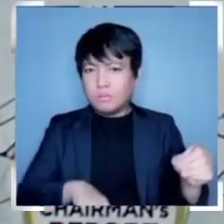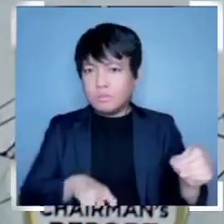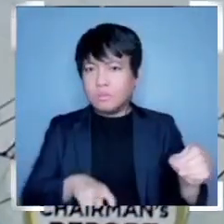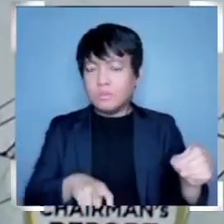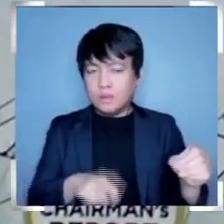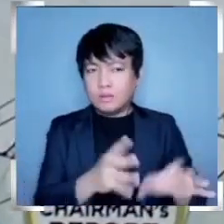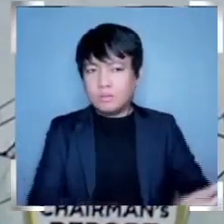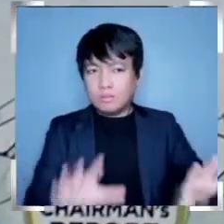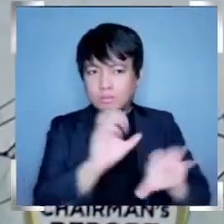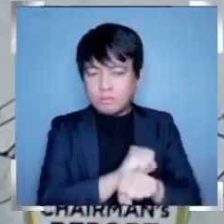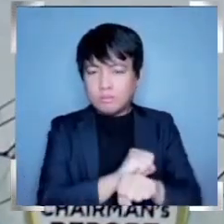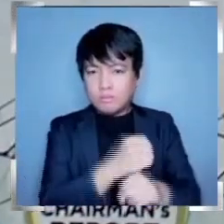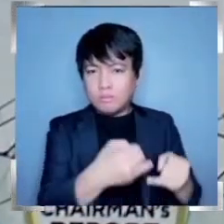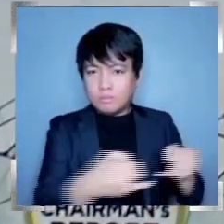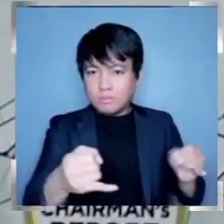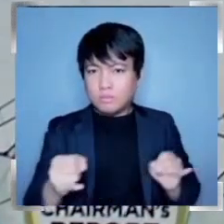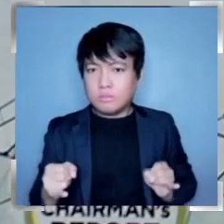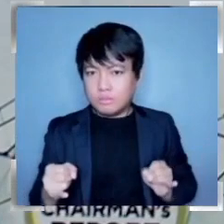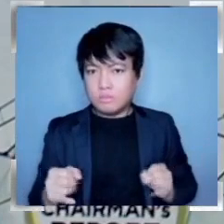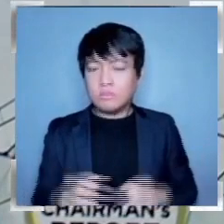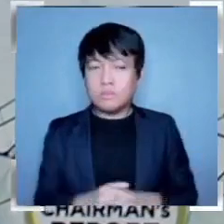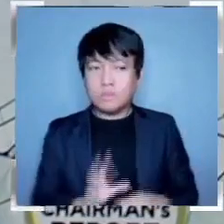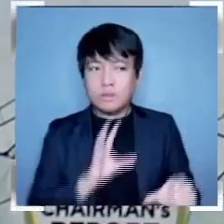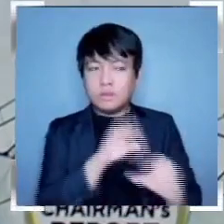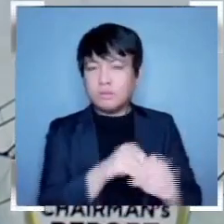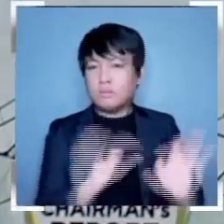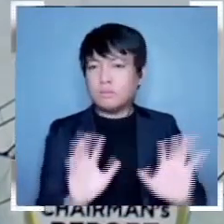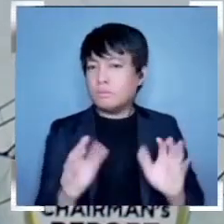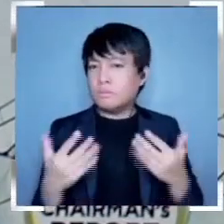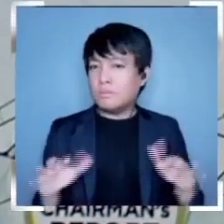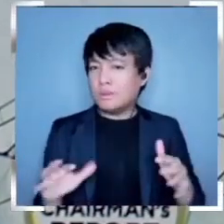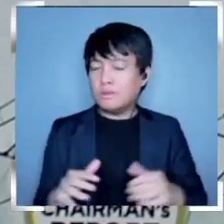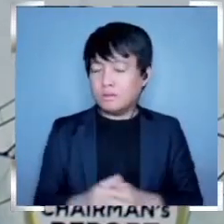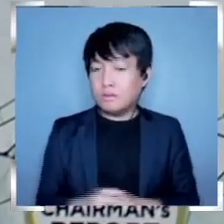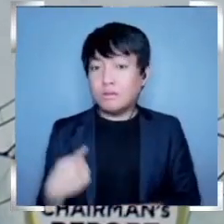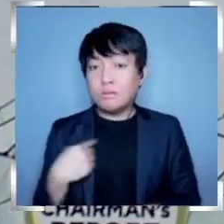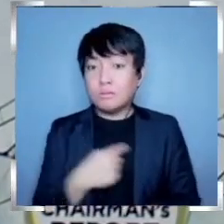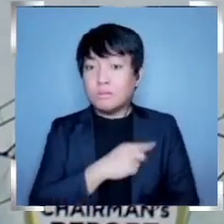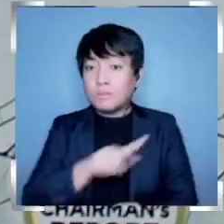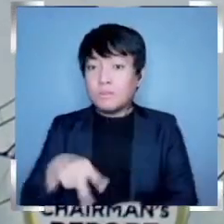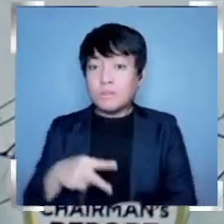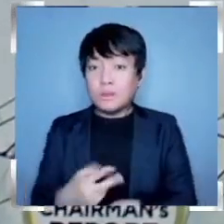our involvement with the ICC. Because hindi na tayo pwedeng